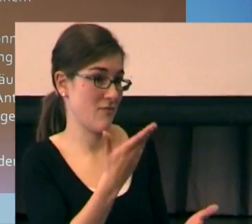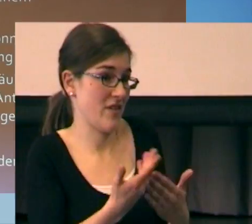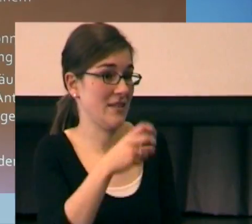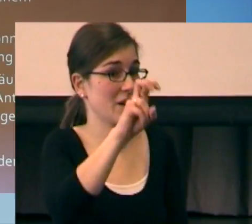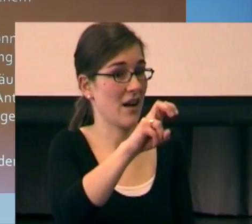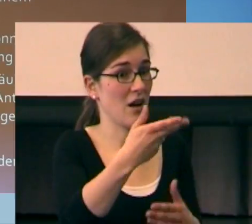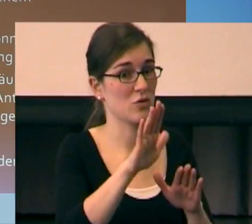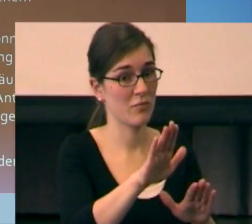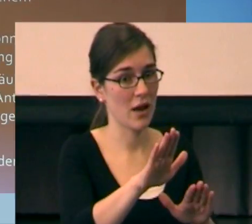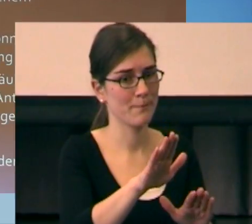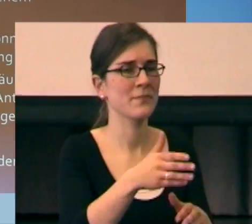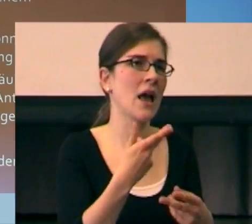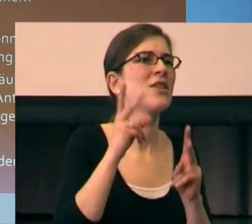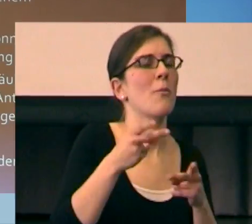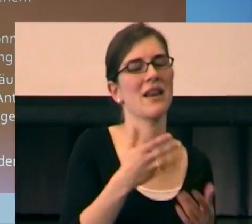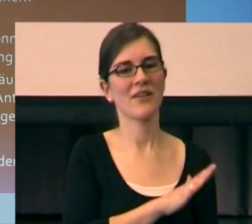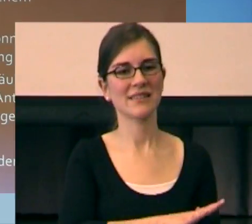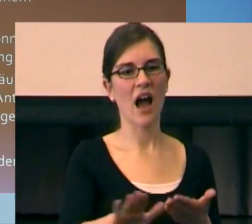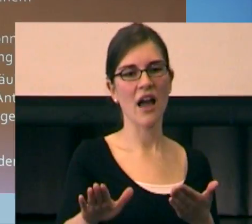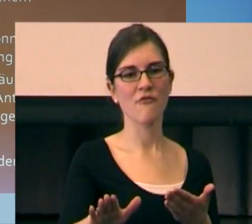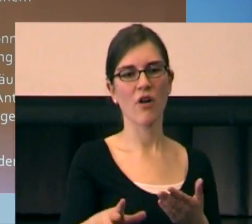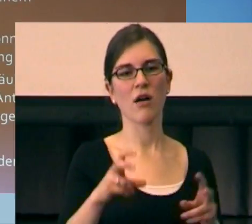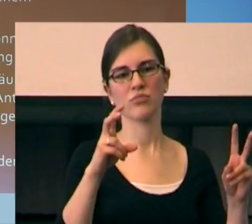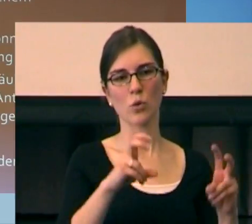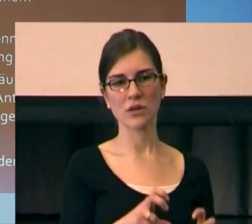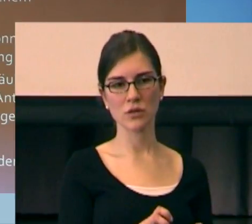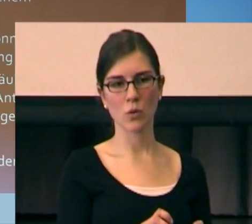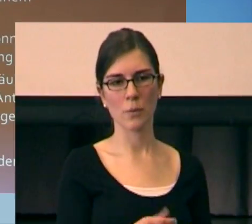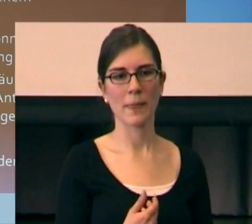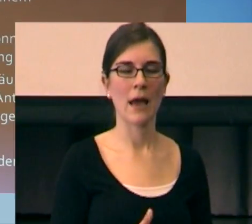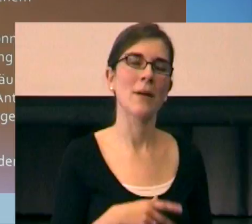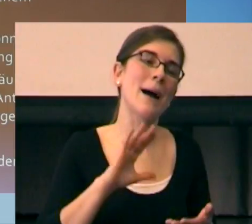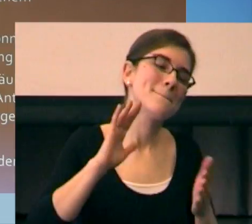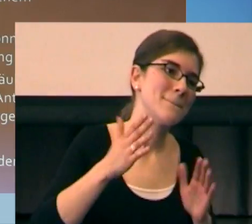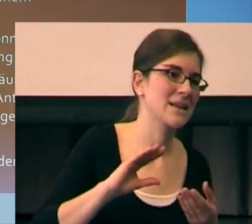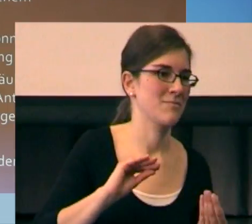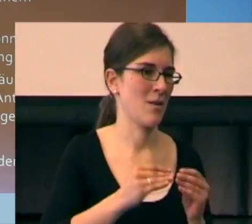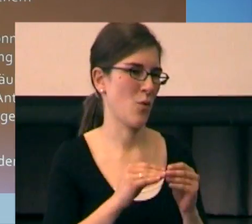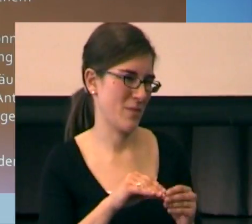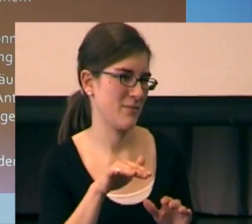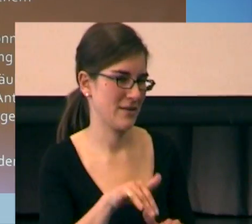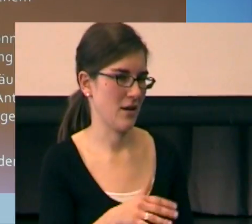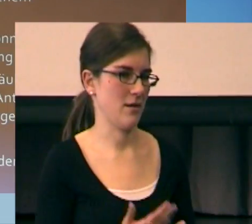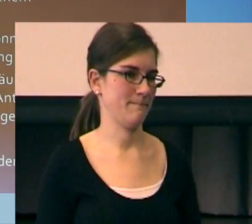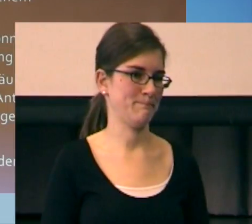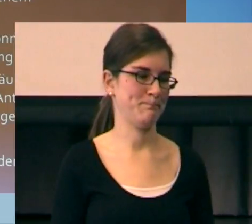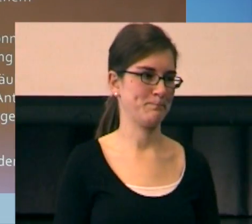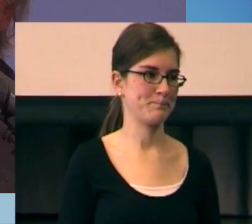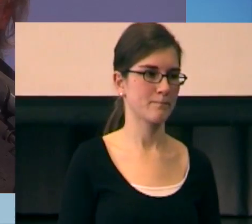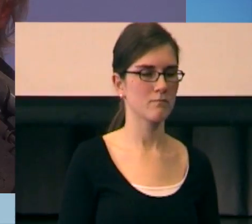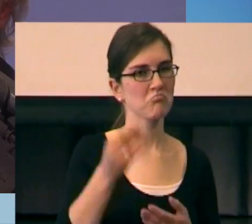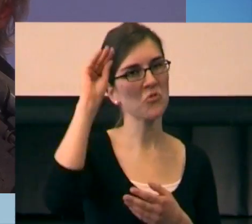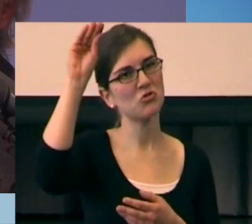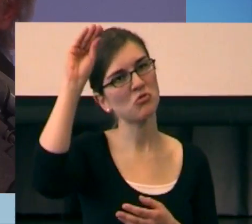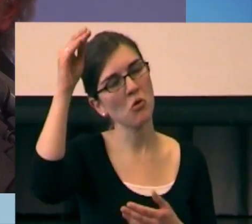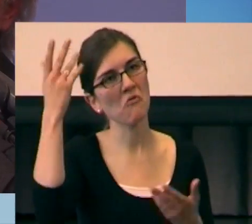einfacher, es ist ein einfacher Eingriff, aber es ist kein unproblematischer Eingriff, den man einfach mal so macht. Die Zukunft wird